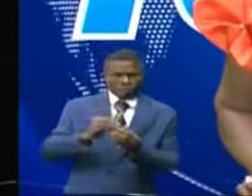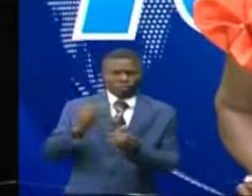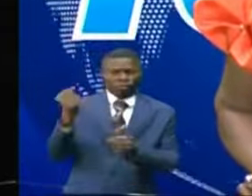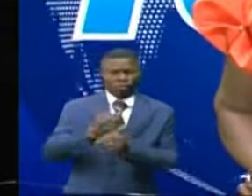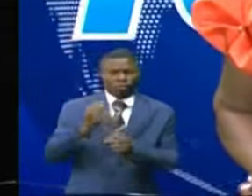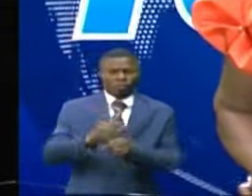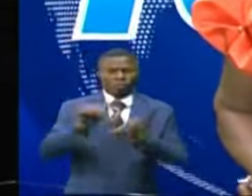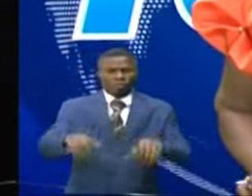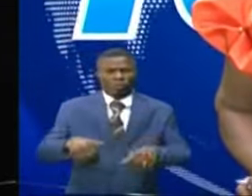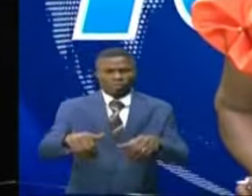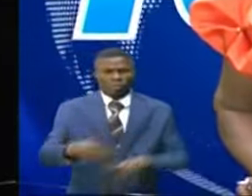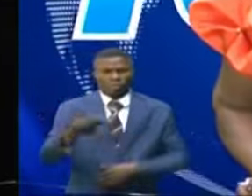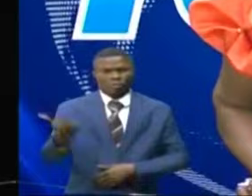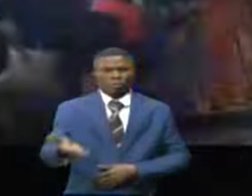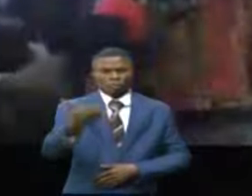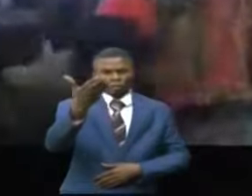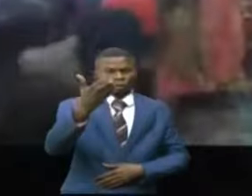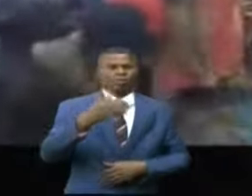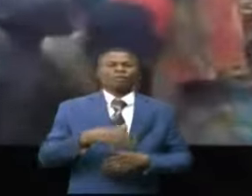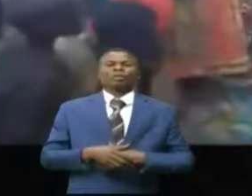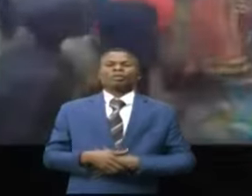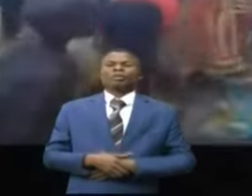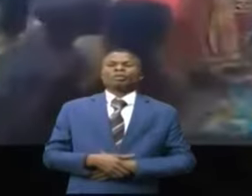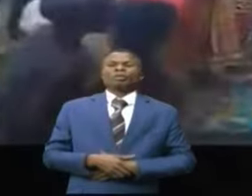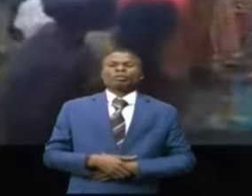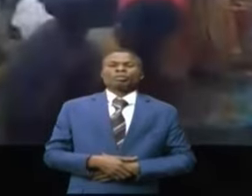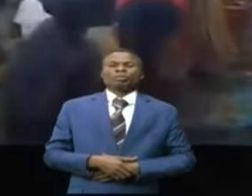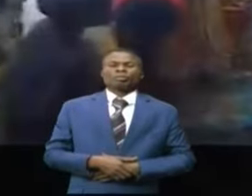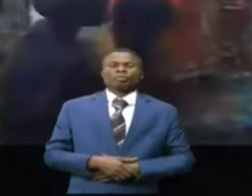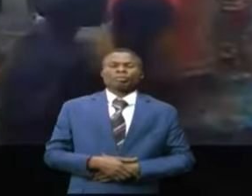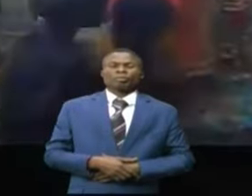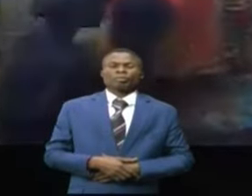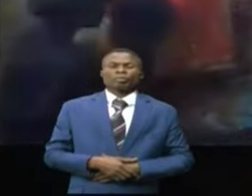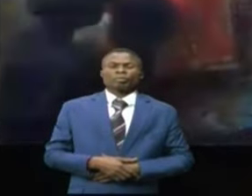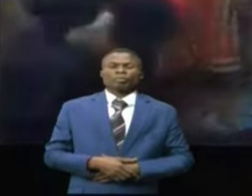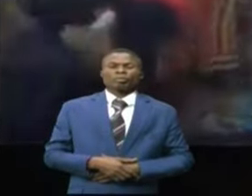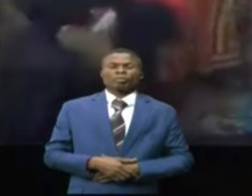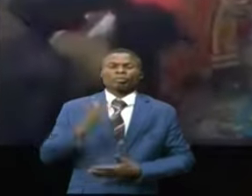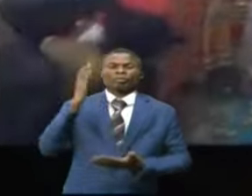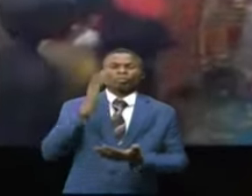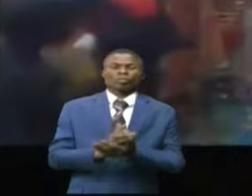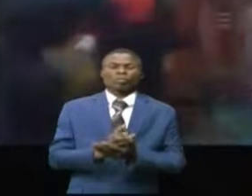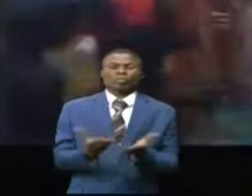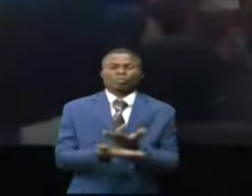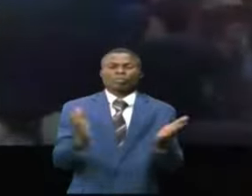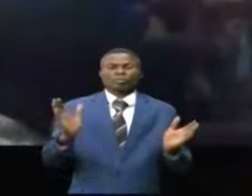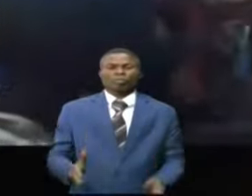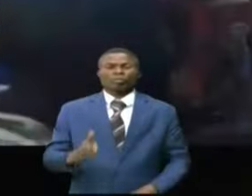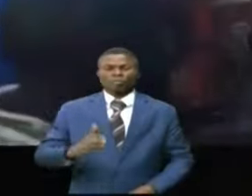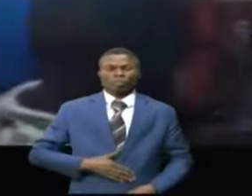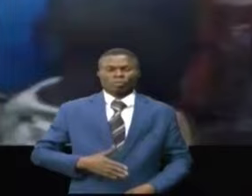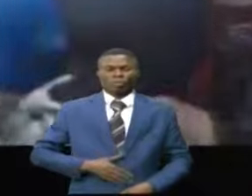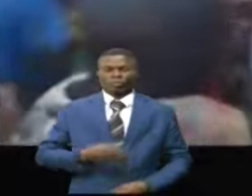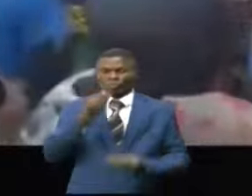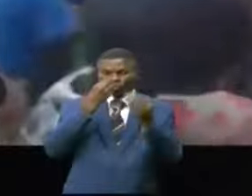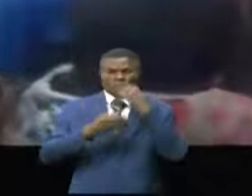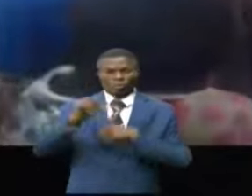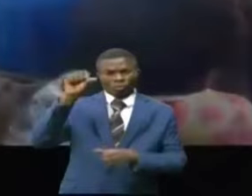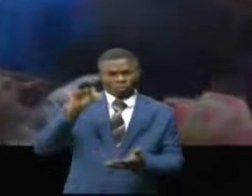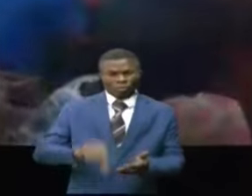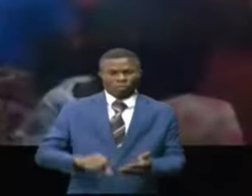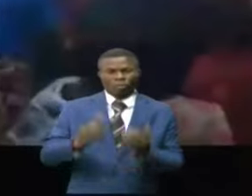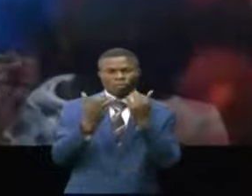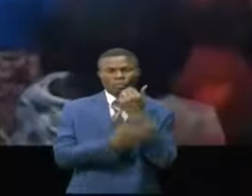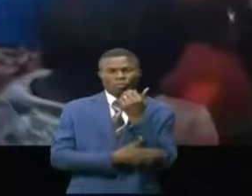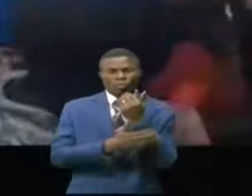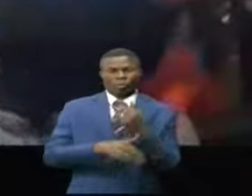production agricole. Regardez. La lutte contre le chômage, la faim, la malnutrition et la